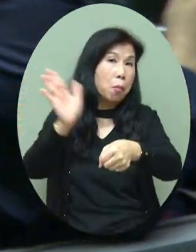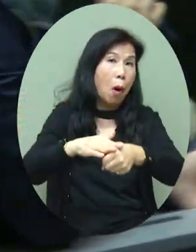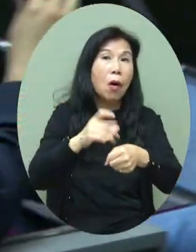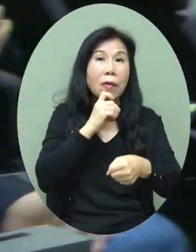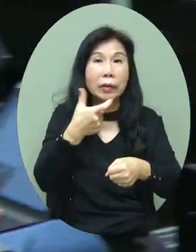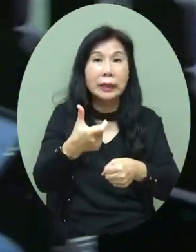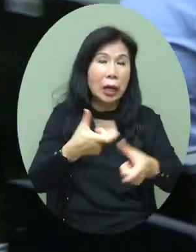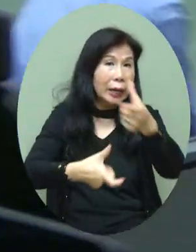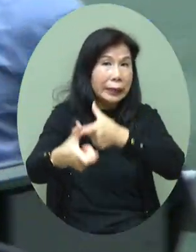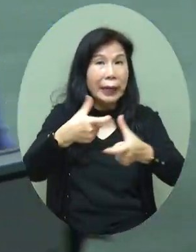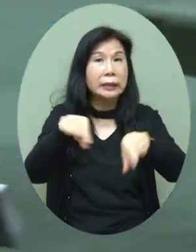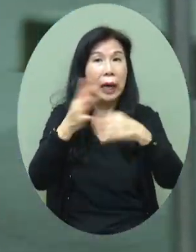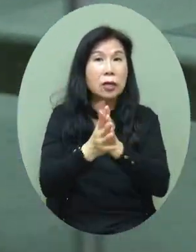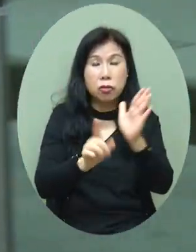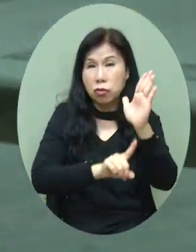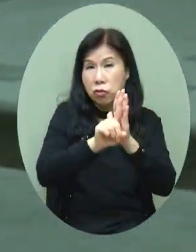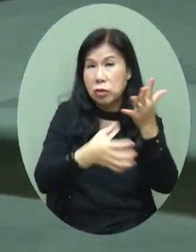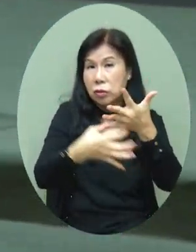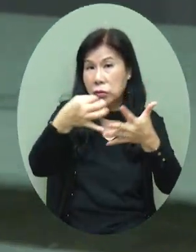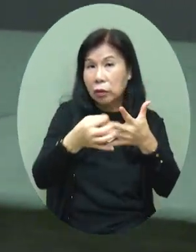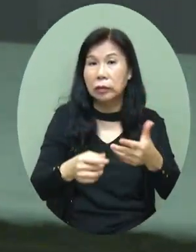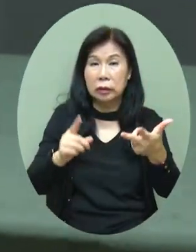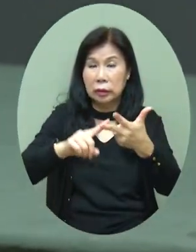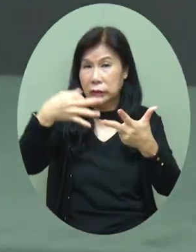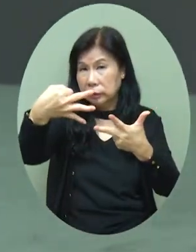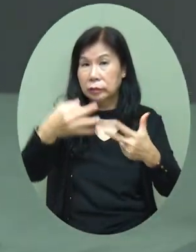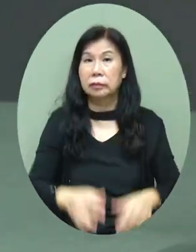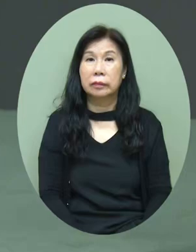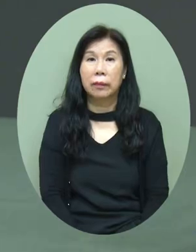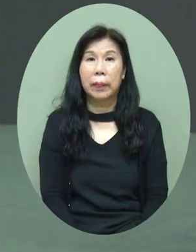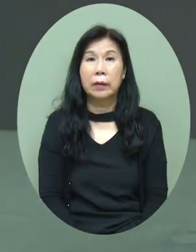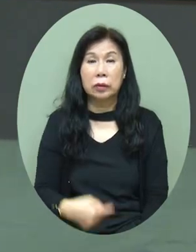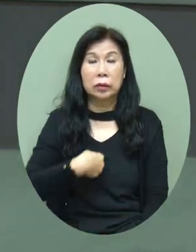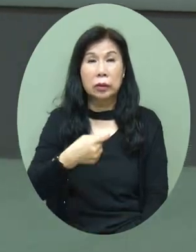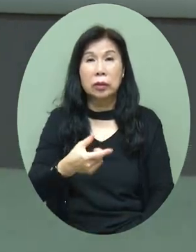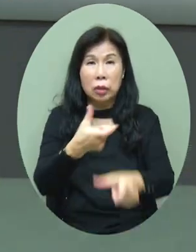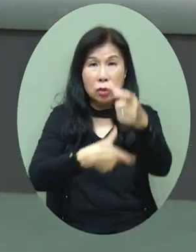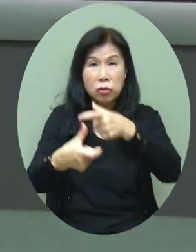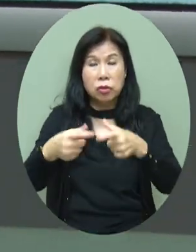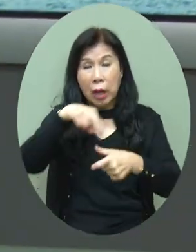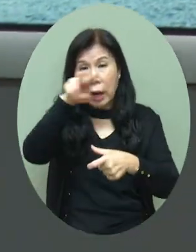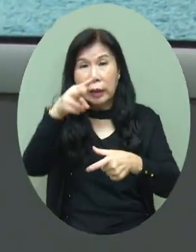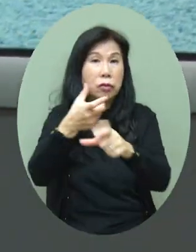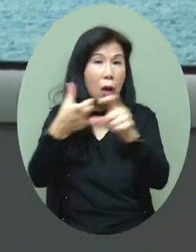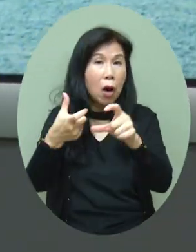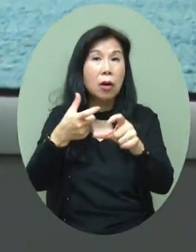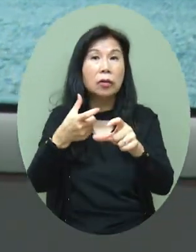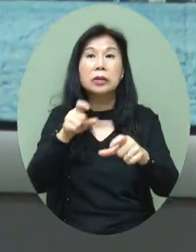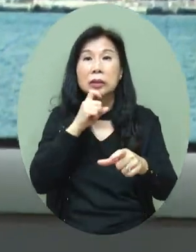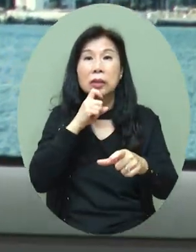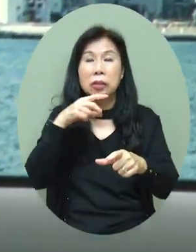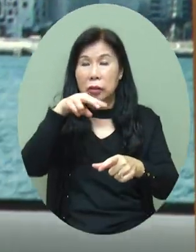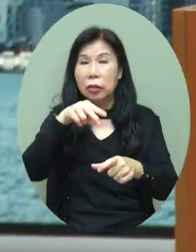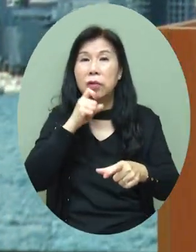即係經濟好翻嘅時候補加翻咧？呢個第二。第三咧就係即係我理解喺嗰個薪酬趨勢嗰個調整咧，仲有嗰個